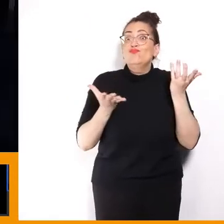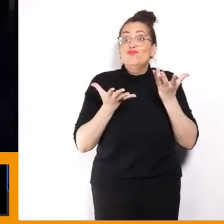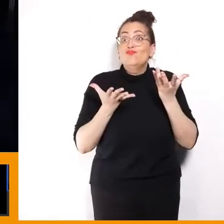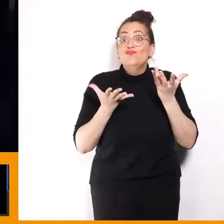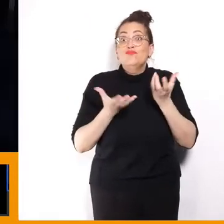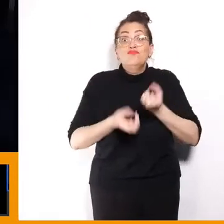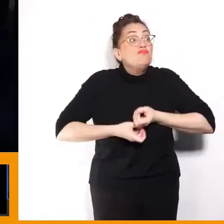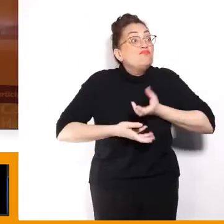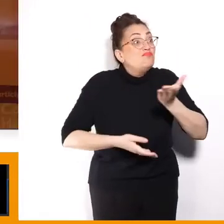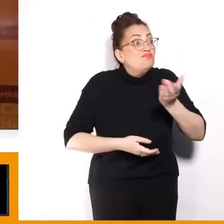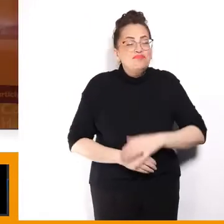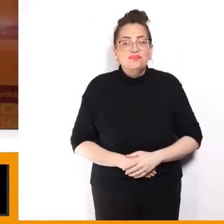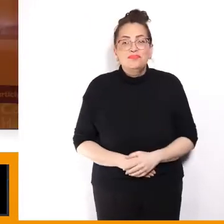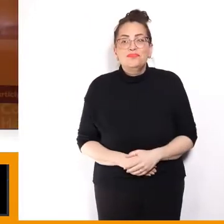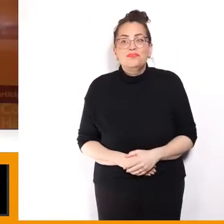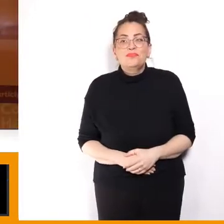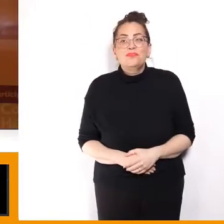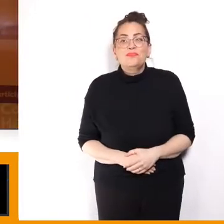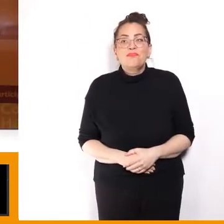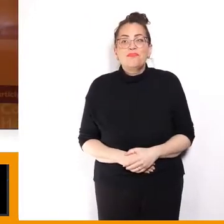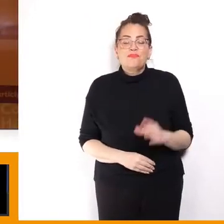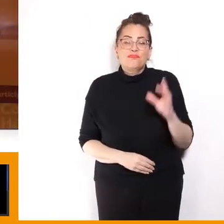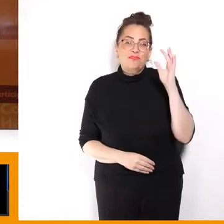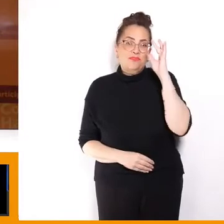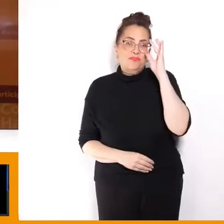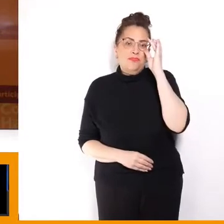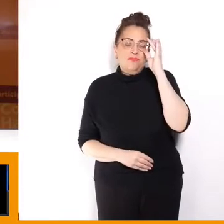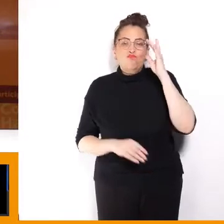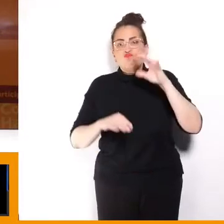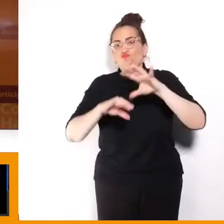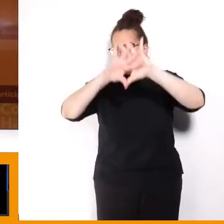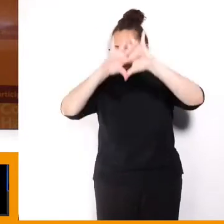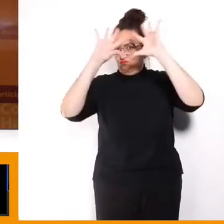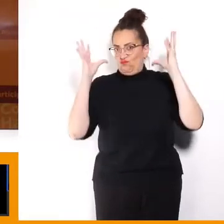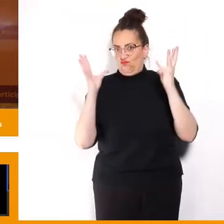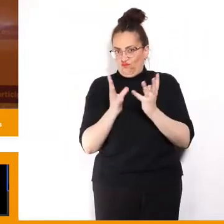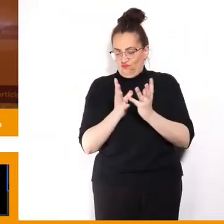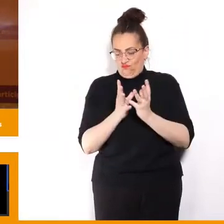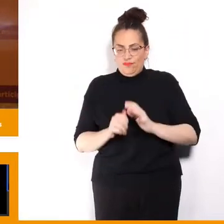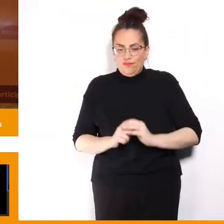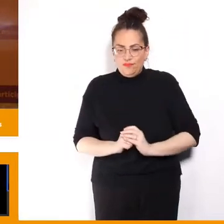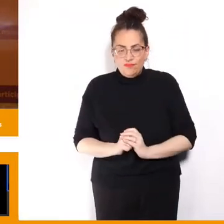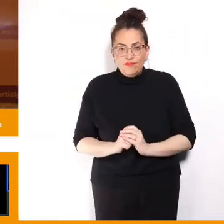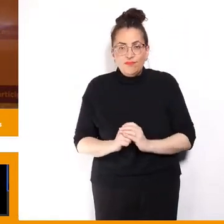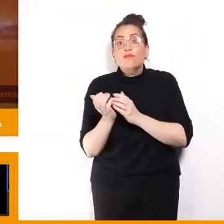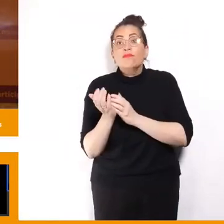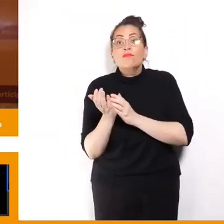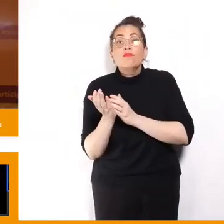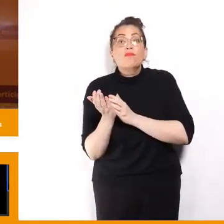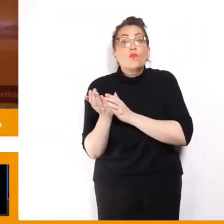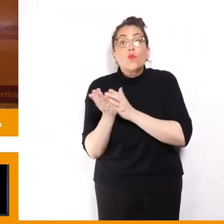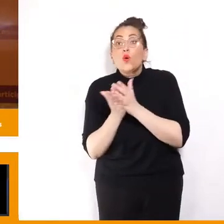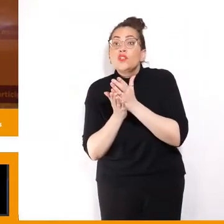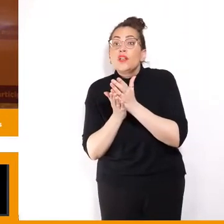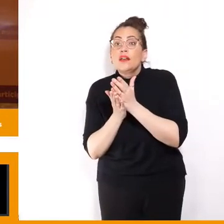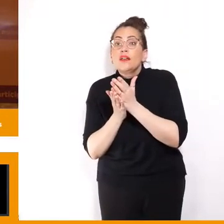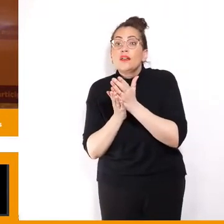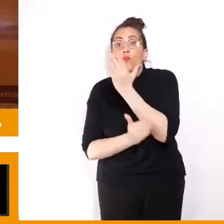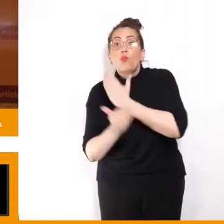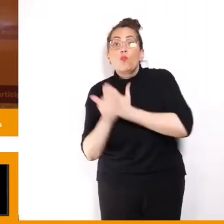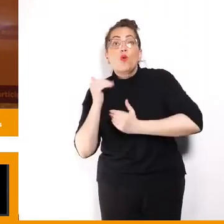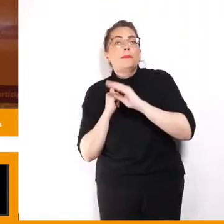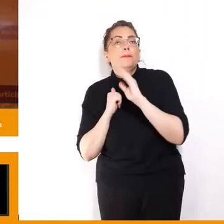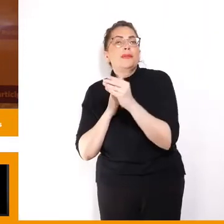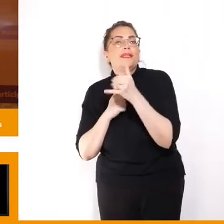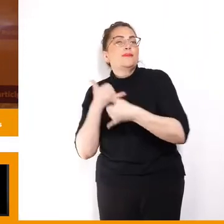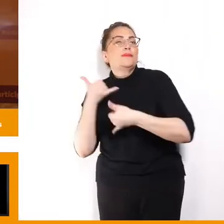sujet. Alors, peut-être d'abord, d'une manière générale, dire que dans la construction du programme de Valérie Pécresse,